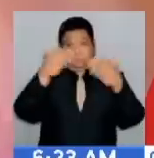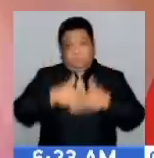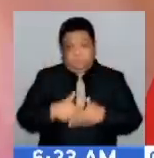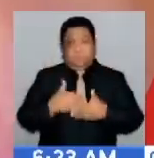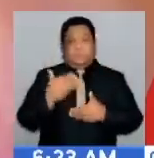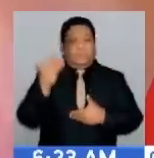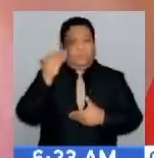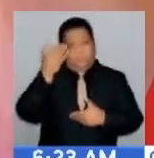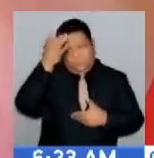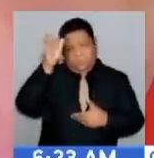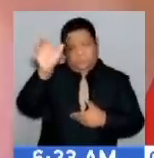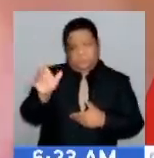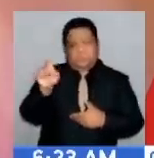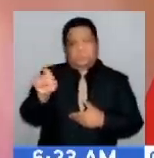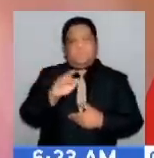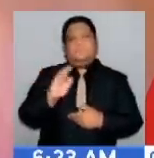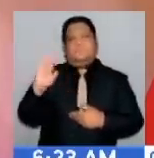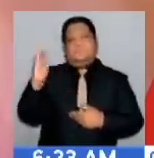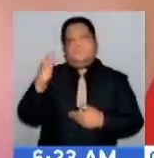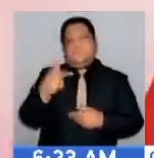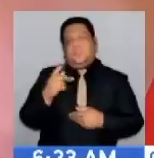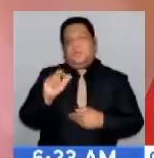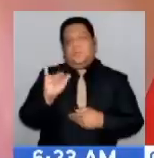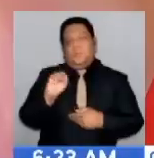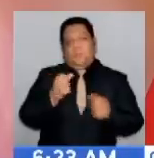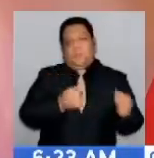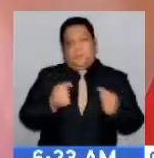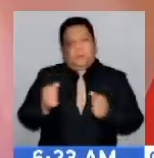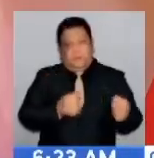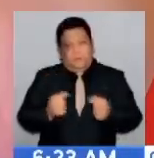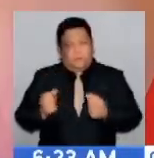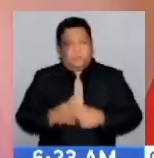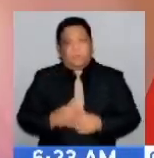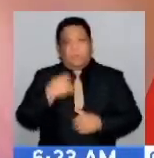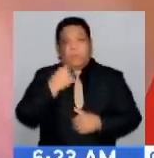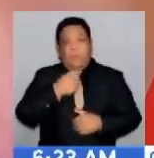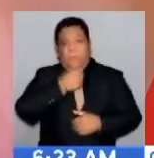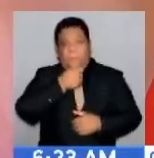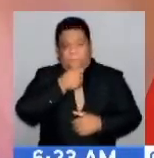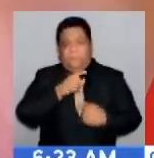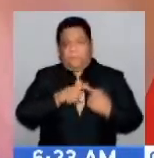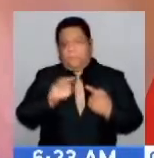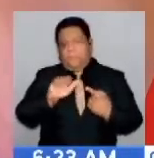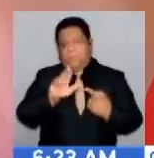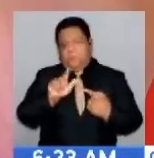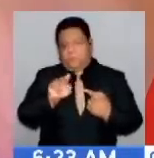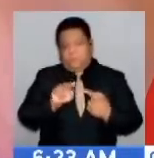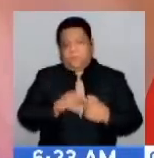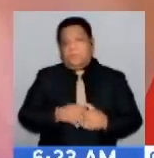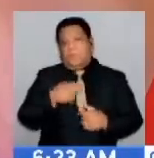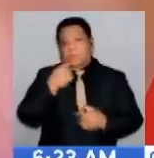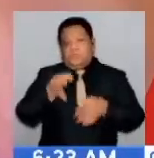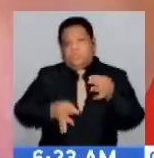binibining Kalibo at Yatihan. Magiging host ng pageant si Kapuso Martin Javier, habang isa sa mga judge si Kapuso